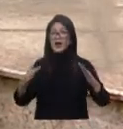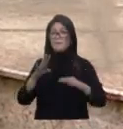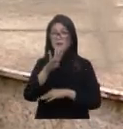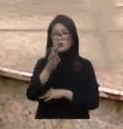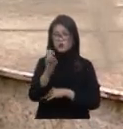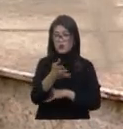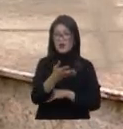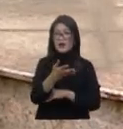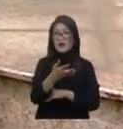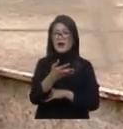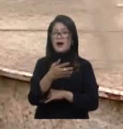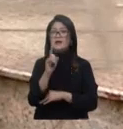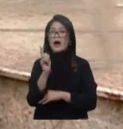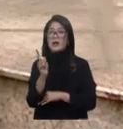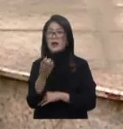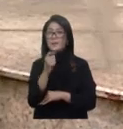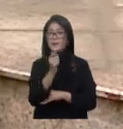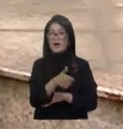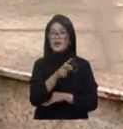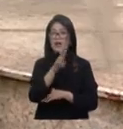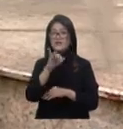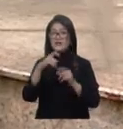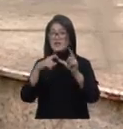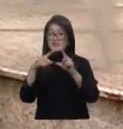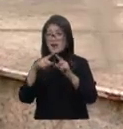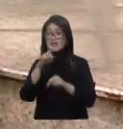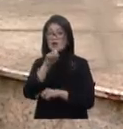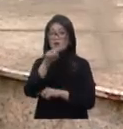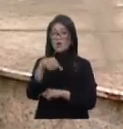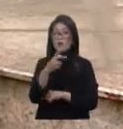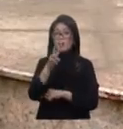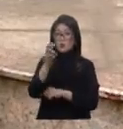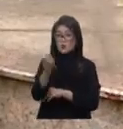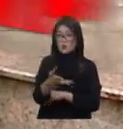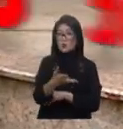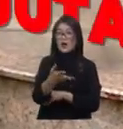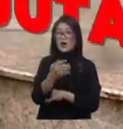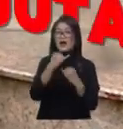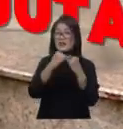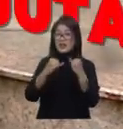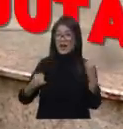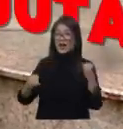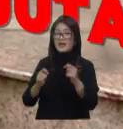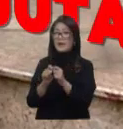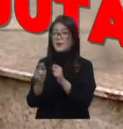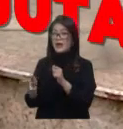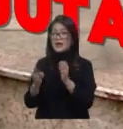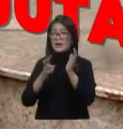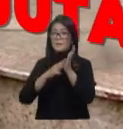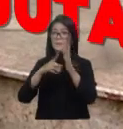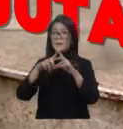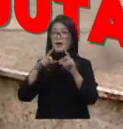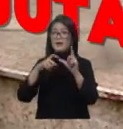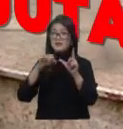kelima, biaya visa yang mencapai 1,2 juta rupiah. Dan yang terakhir, biaya masyair yang semula 5 juta menjadi